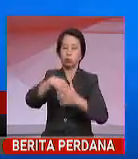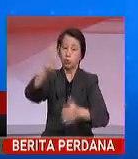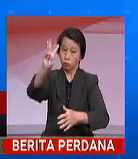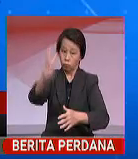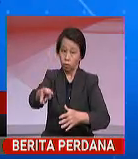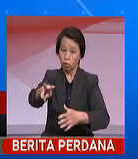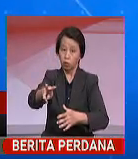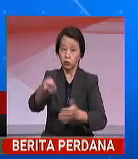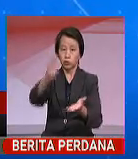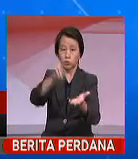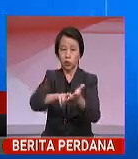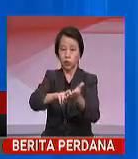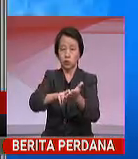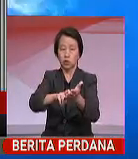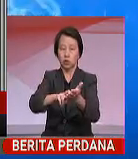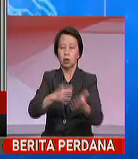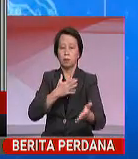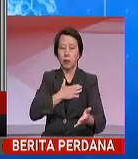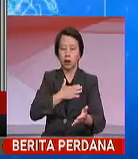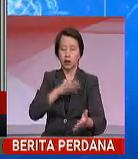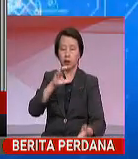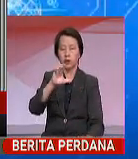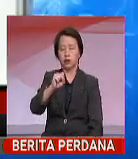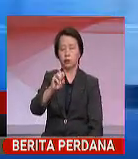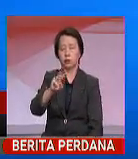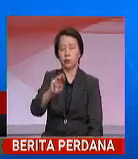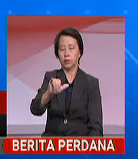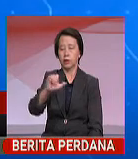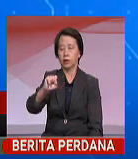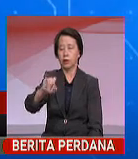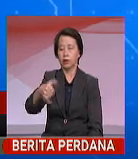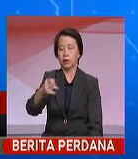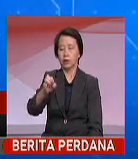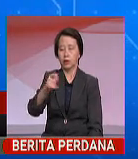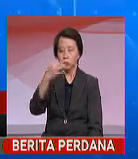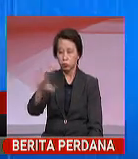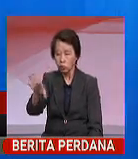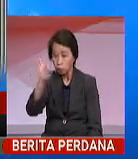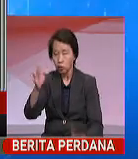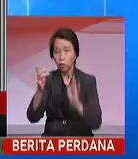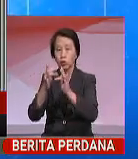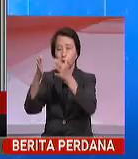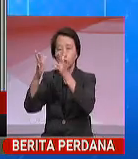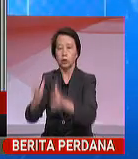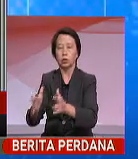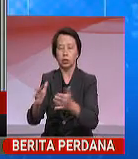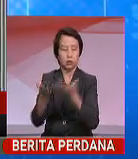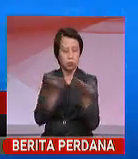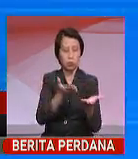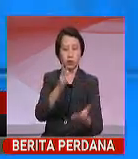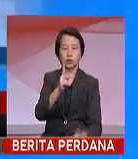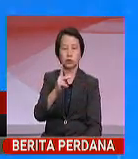diwajibkan mendaftar menerusi aplikasi MySejahtera bagi memudahkan proses mengesan kontak rapat oleh Kementerian